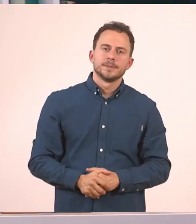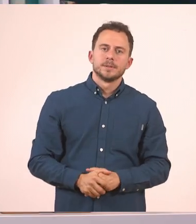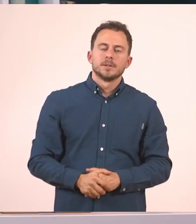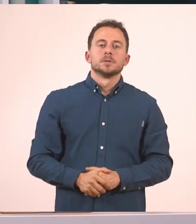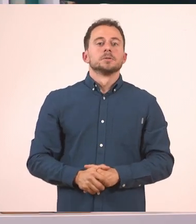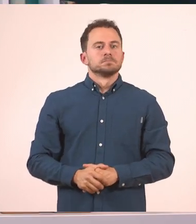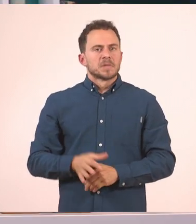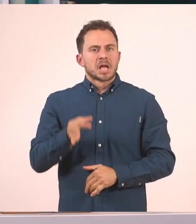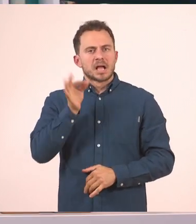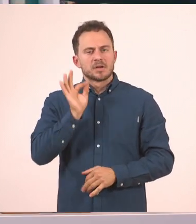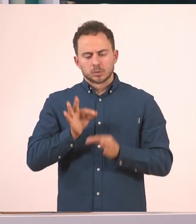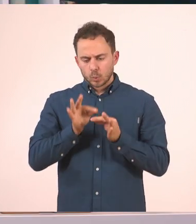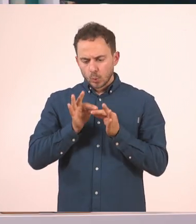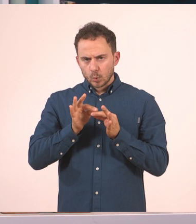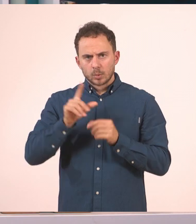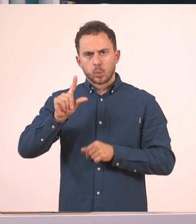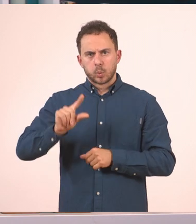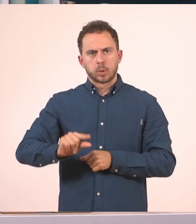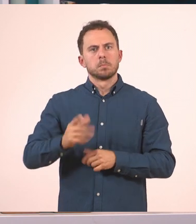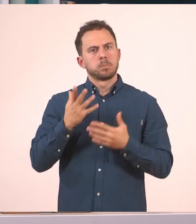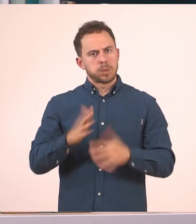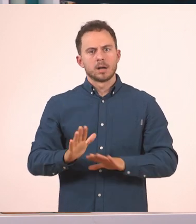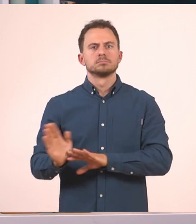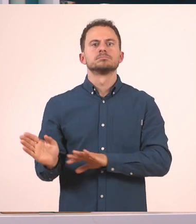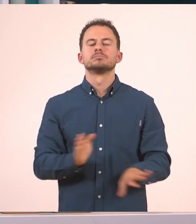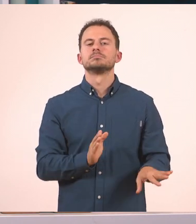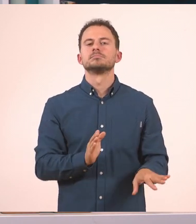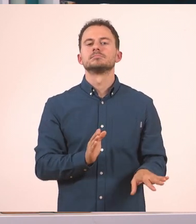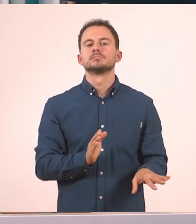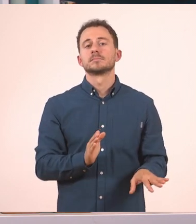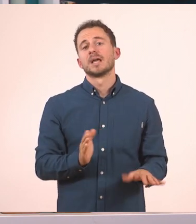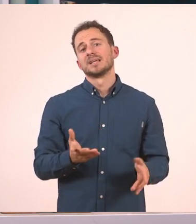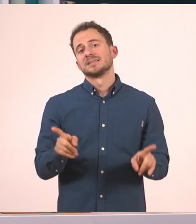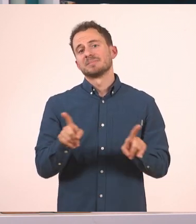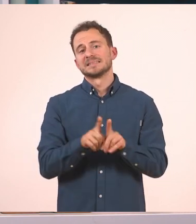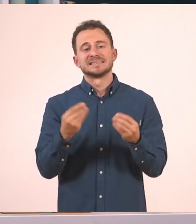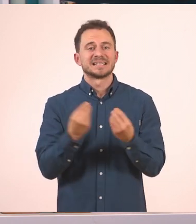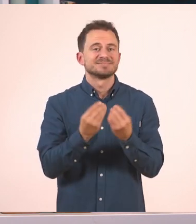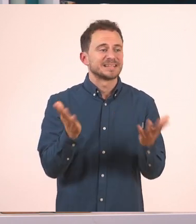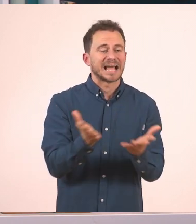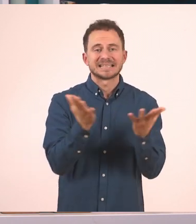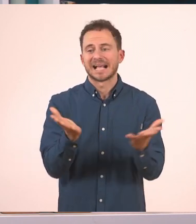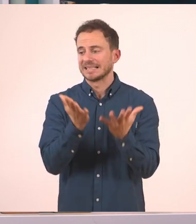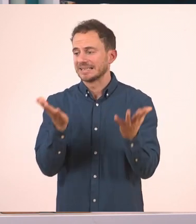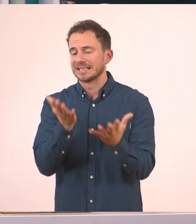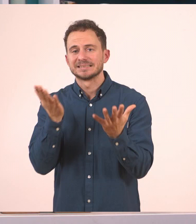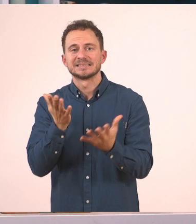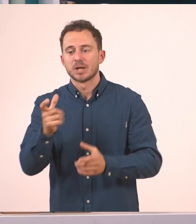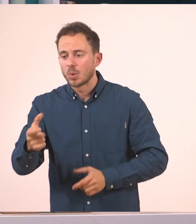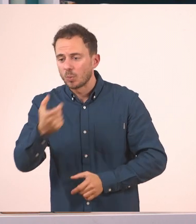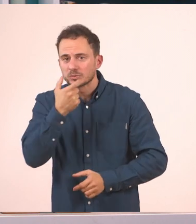Πίνω και τον καφέ. Και μαζί με τον καφέ, πάντα θέλουμε και συνοδεία και κανένα κουλουράκι.